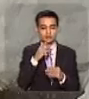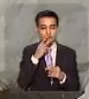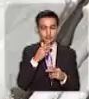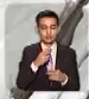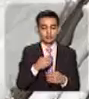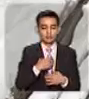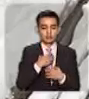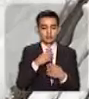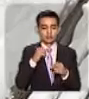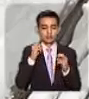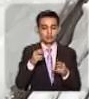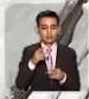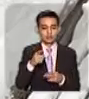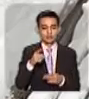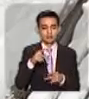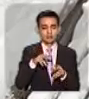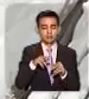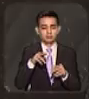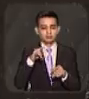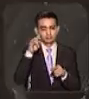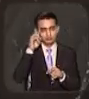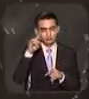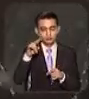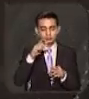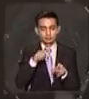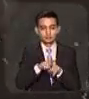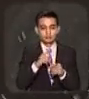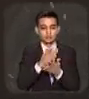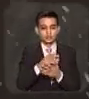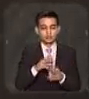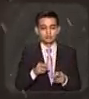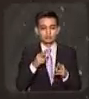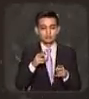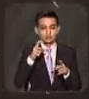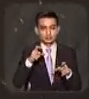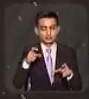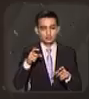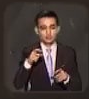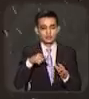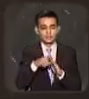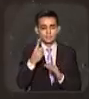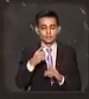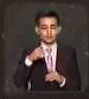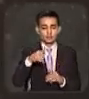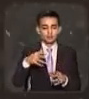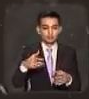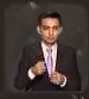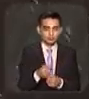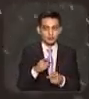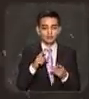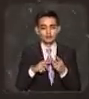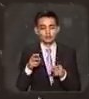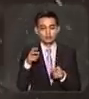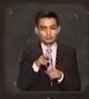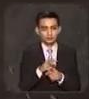поразила наглость преступников. Они же даже и не торопились никуда. Вы видели, один забрал сумку, подошел ко второму,